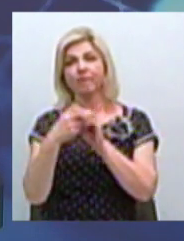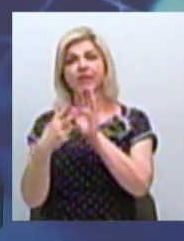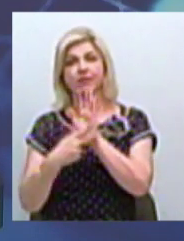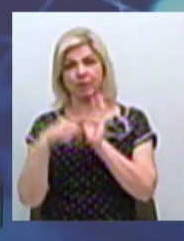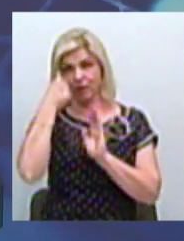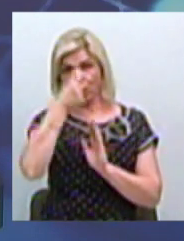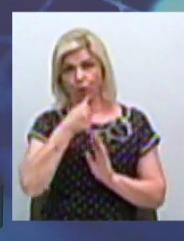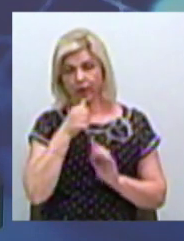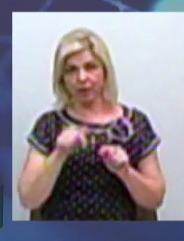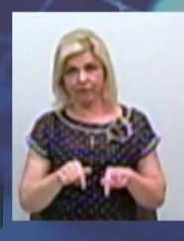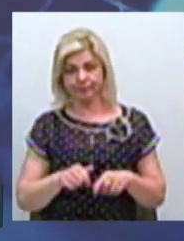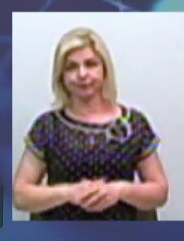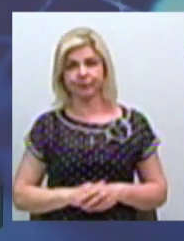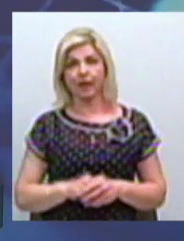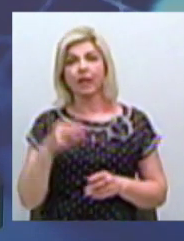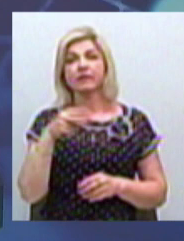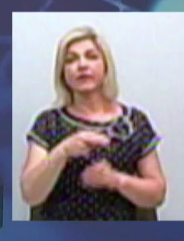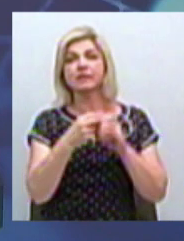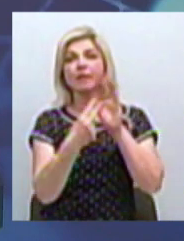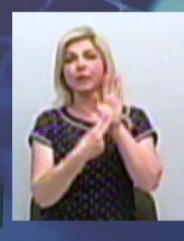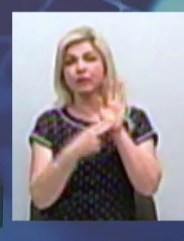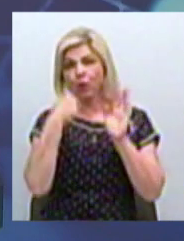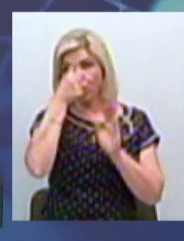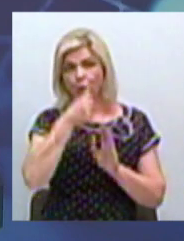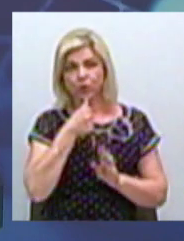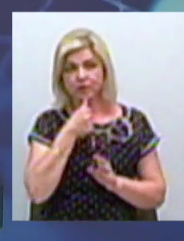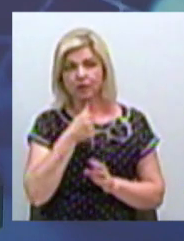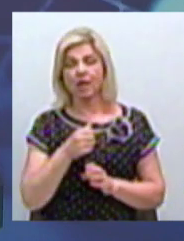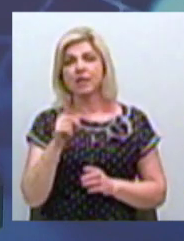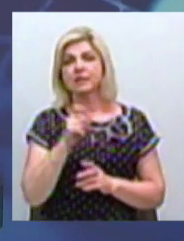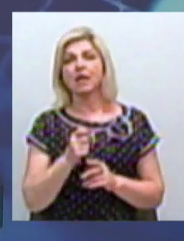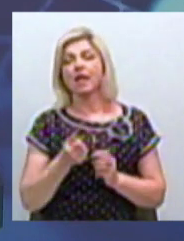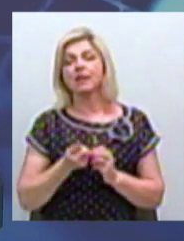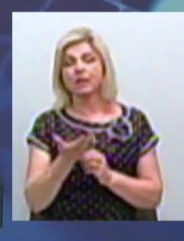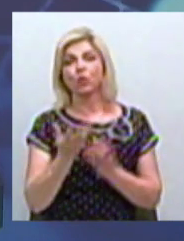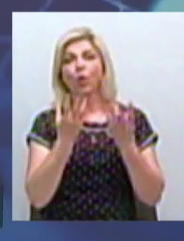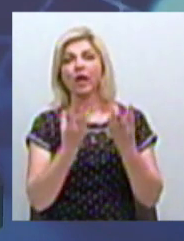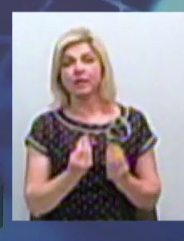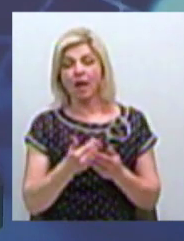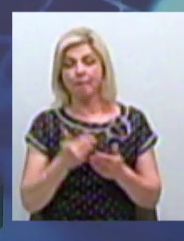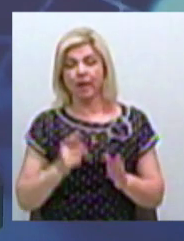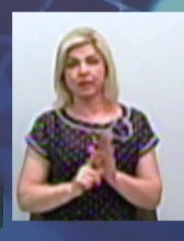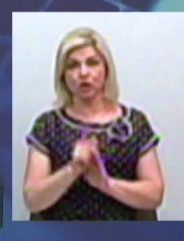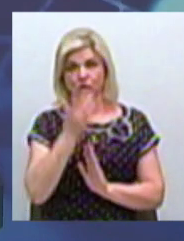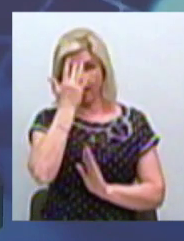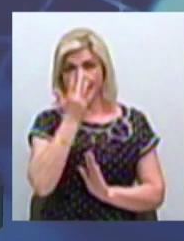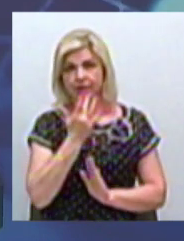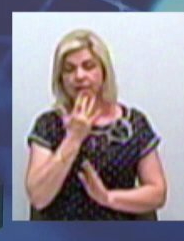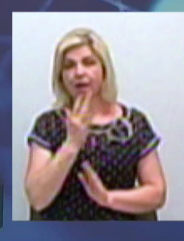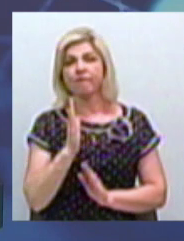2018 років. У 2017 році за кілька днів перед початком літа